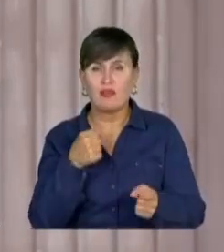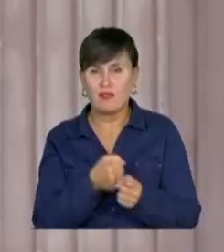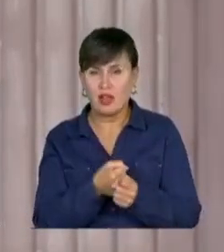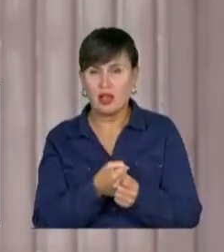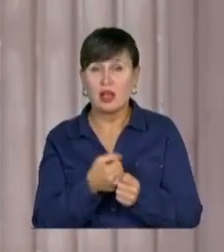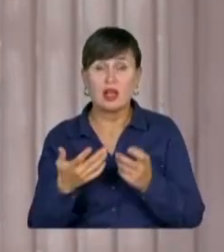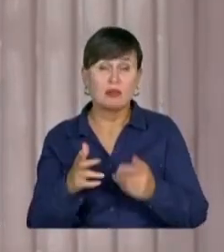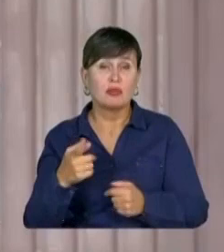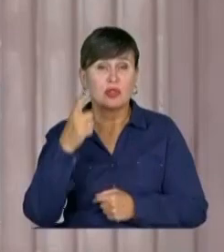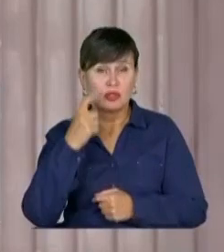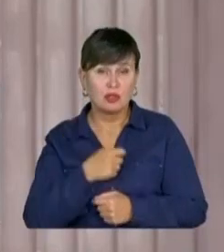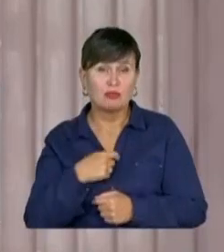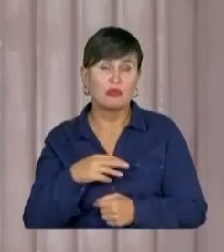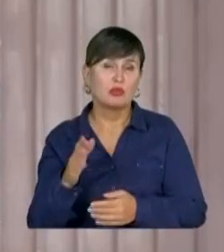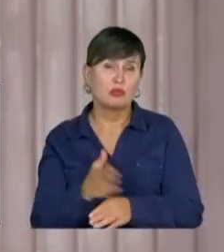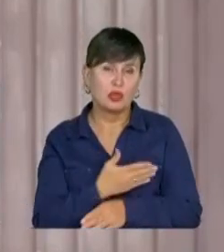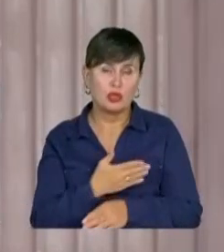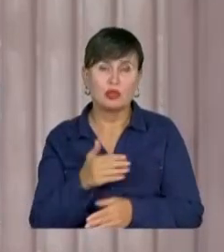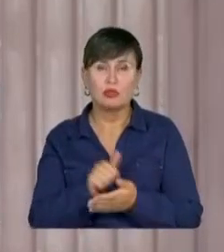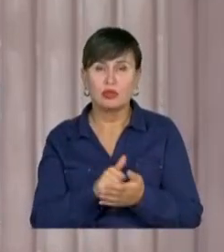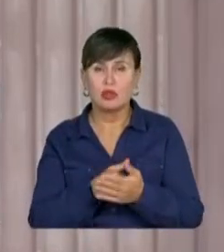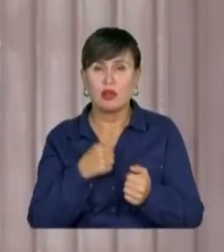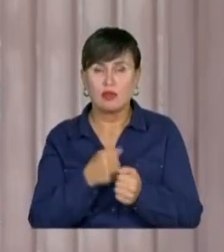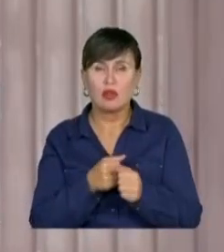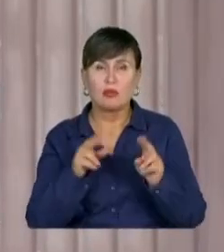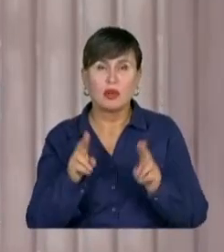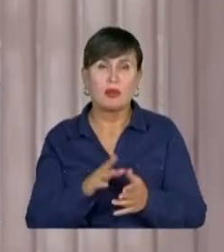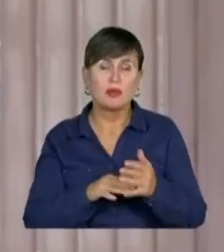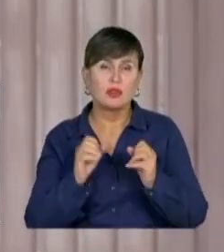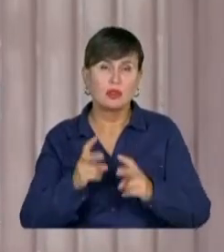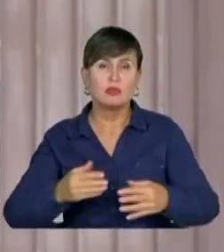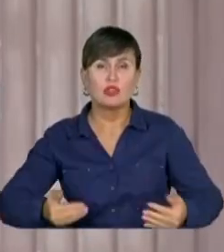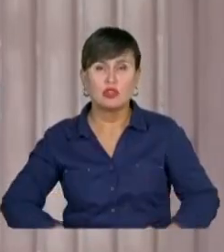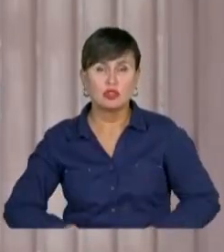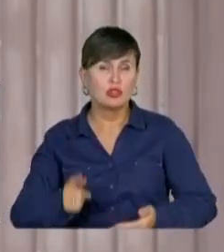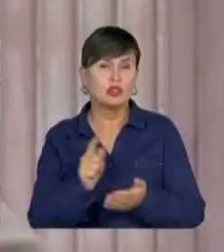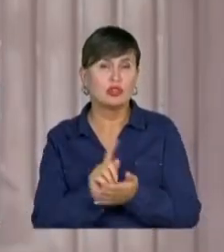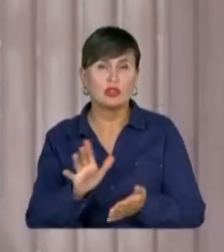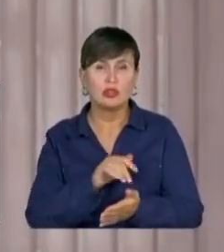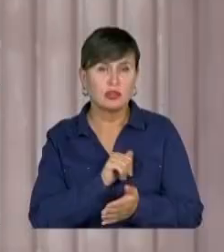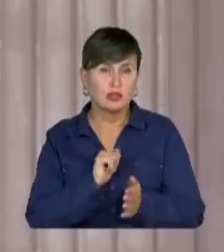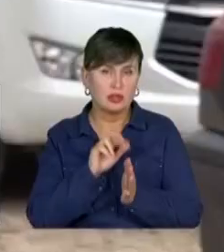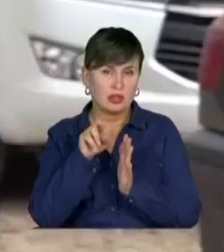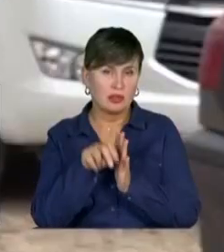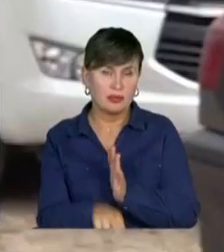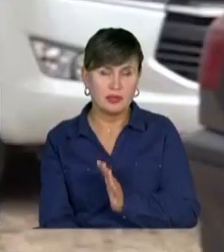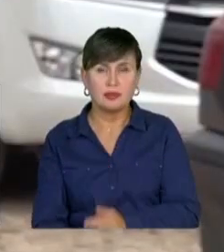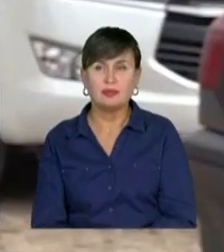бы нам сообщили, мы бы устранили причину аварии. По правилам безопасности, жители не должны сами спускаться в колодцы.